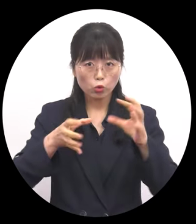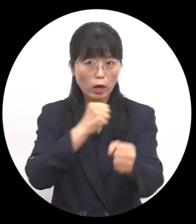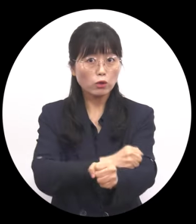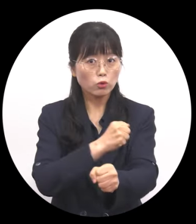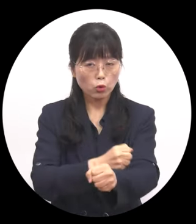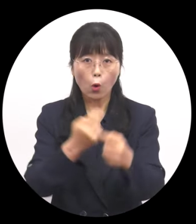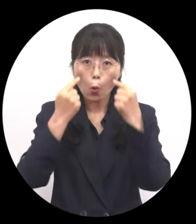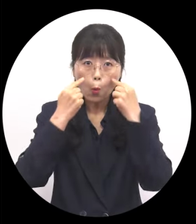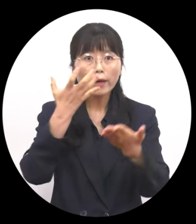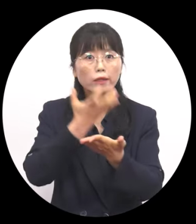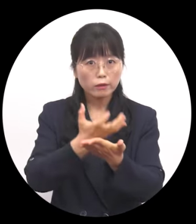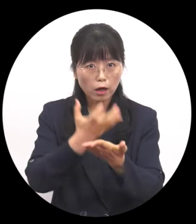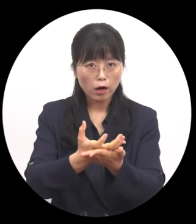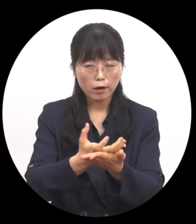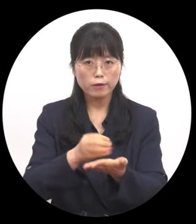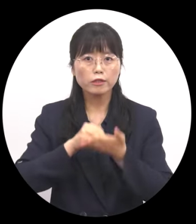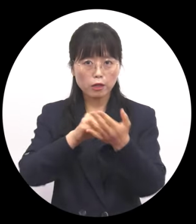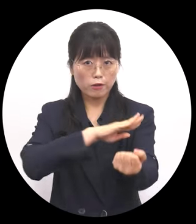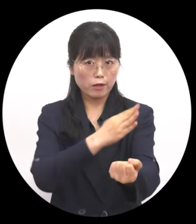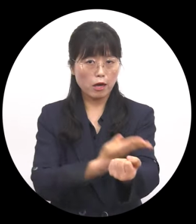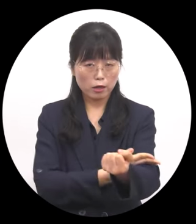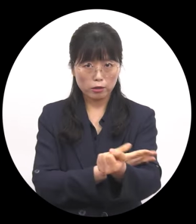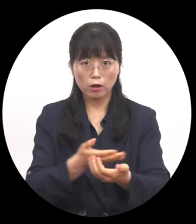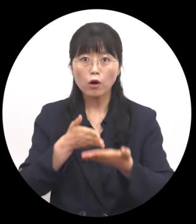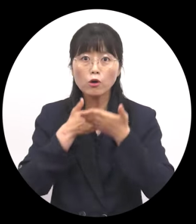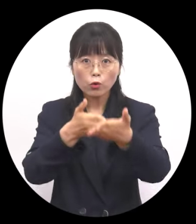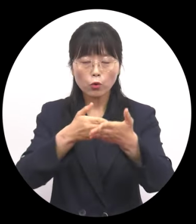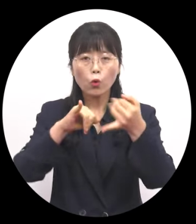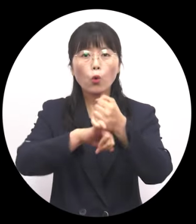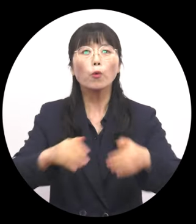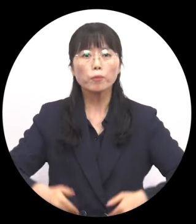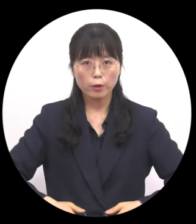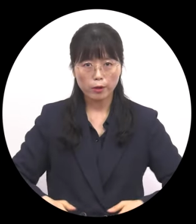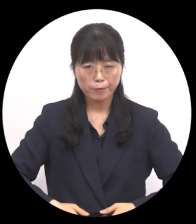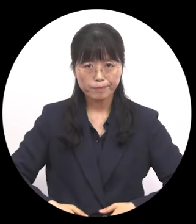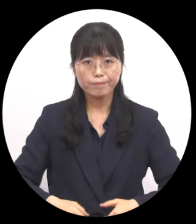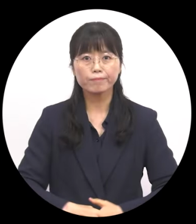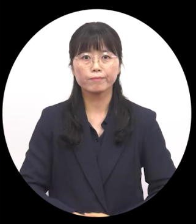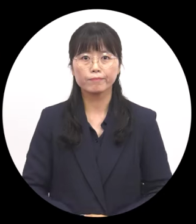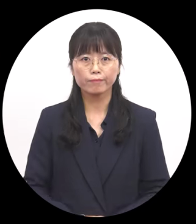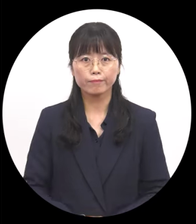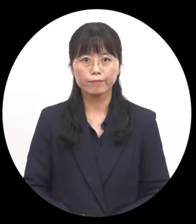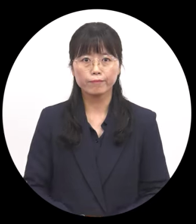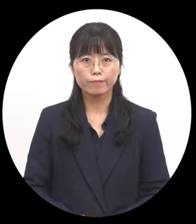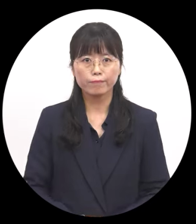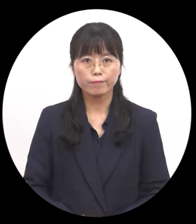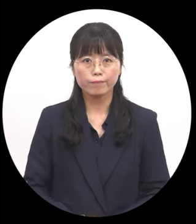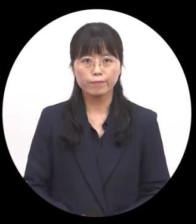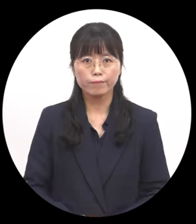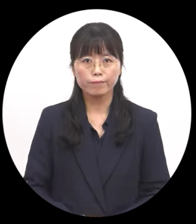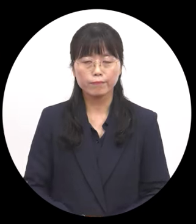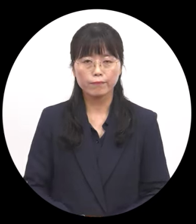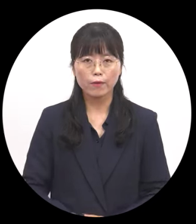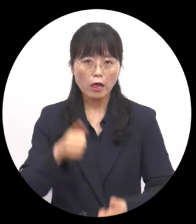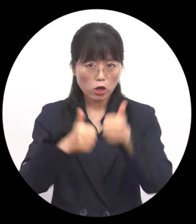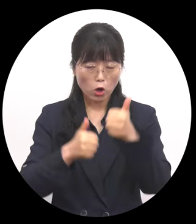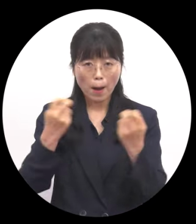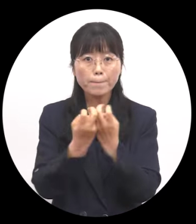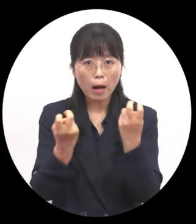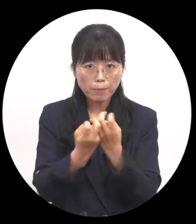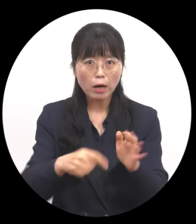국가유공자 확인원을 지원 자격 서류로 제출하실 수 있어야 지원 자격이 있다라고 보시면 되고요. 전형